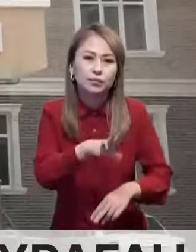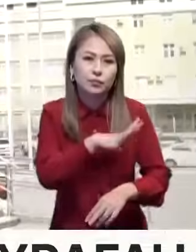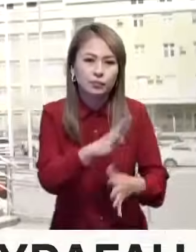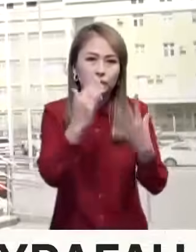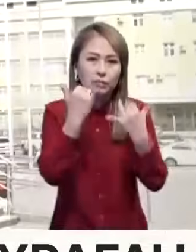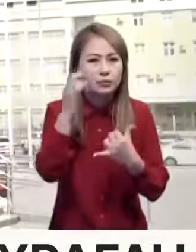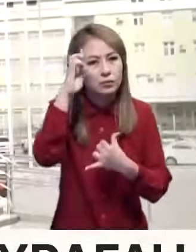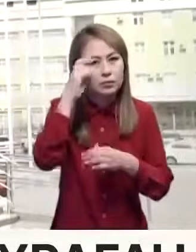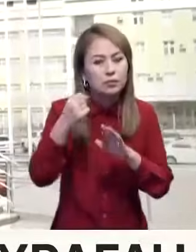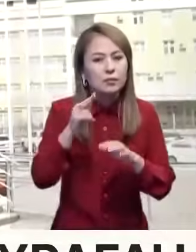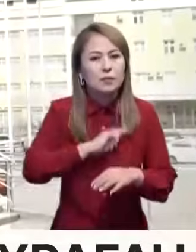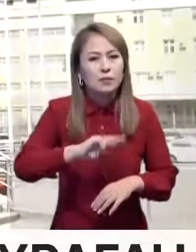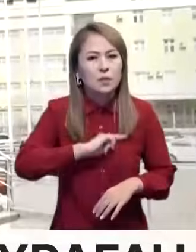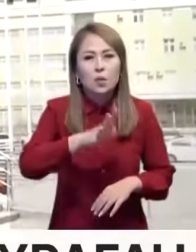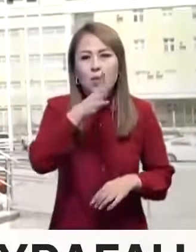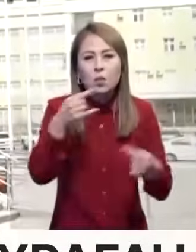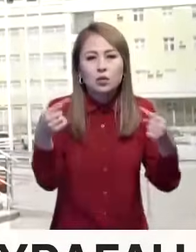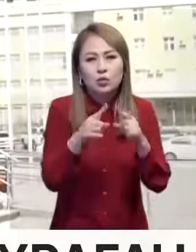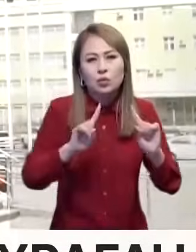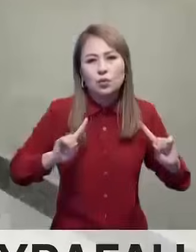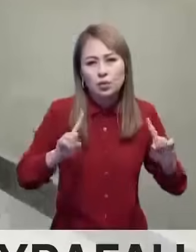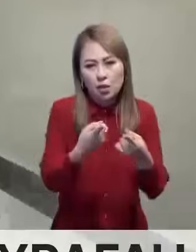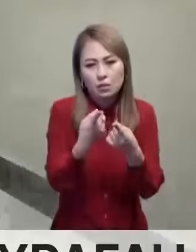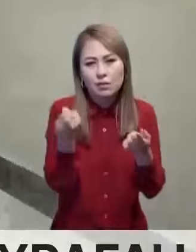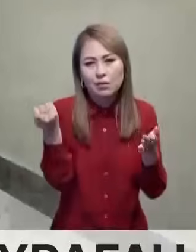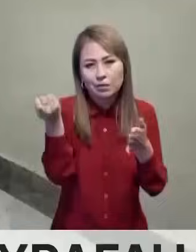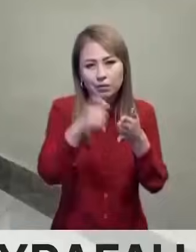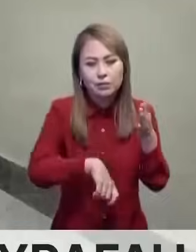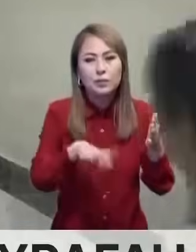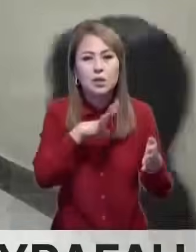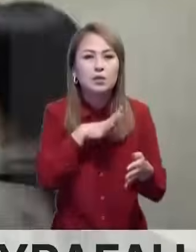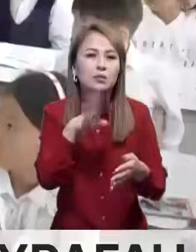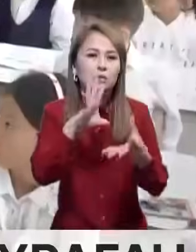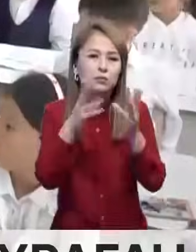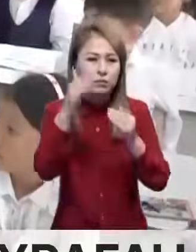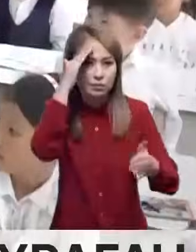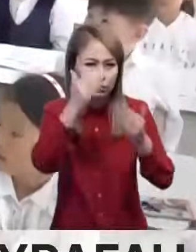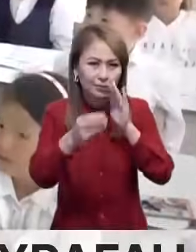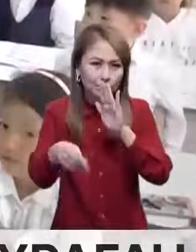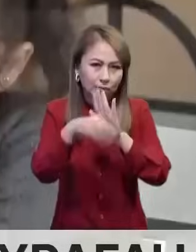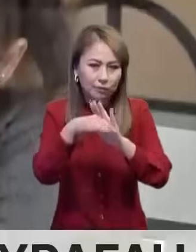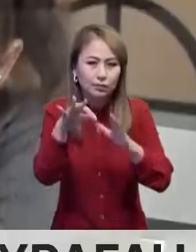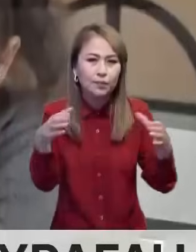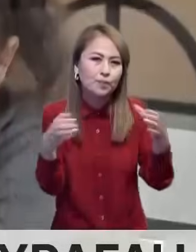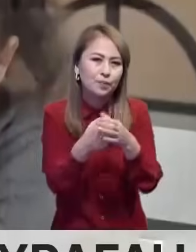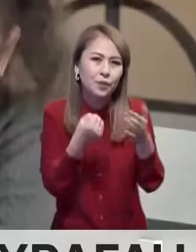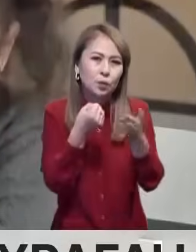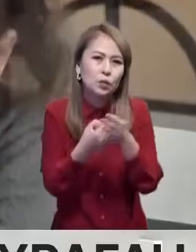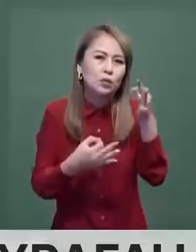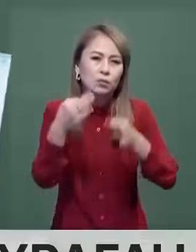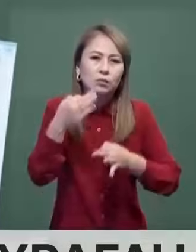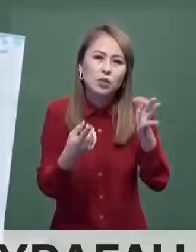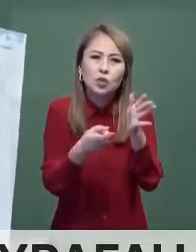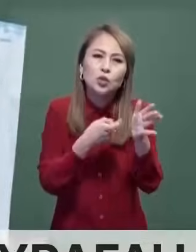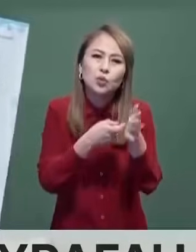үшін пара сұраған. Қазір мемлекеттік қызметші уақытша ұстау изоляторына қамалды. Сыбайлас жемқорлыққа қарсы іс-қимыл департаменті сотқа